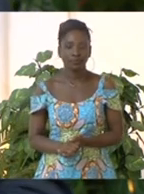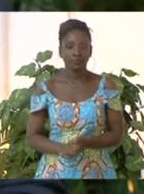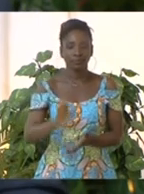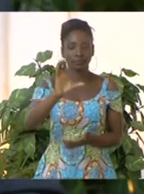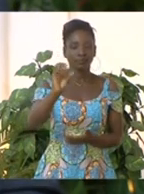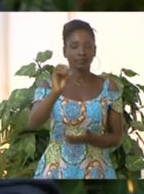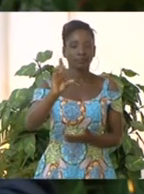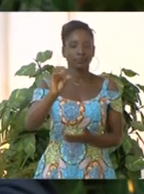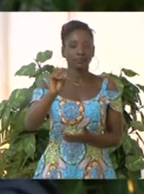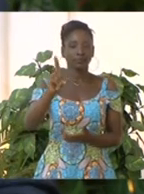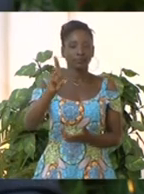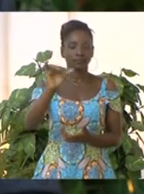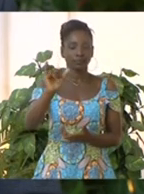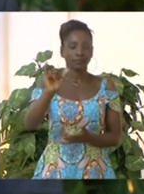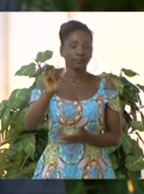Cocody,